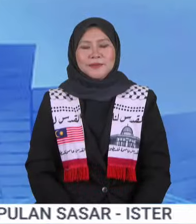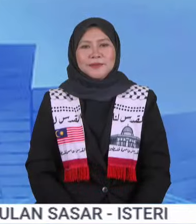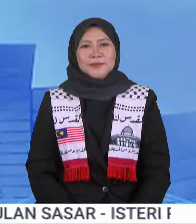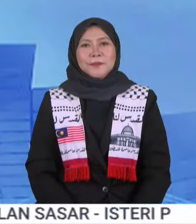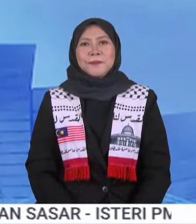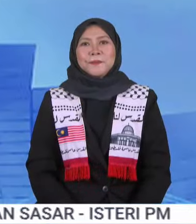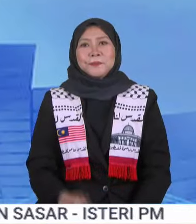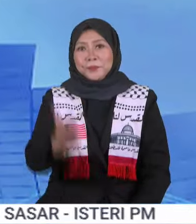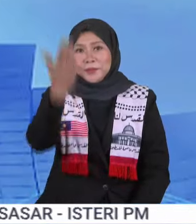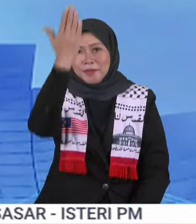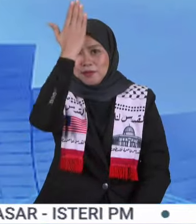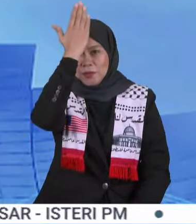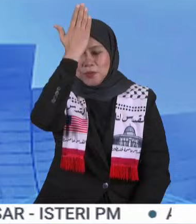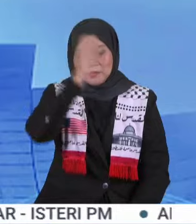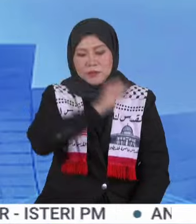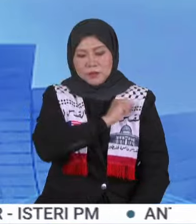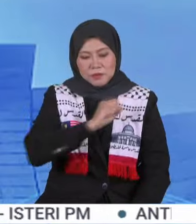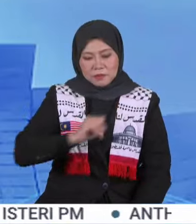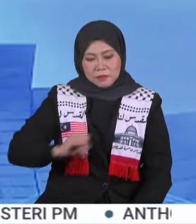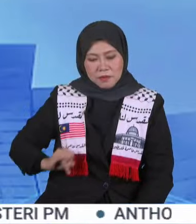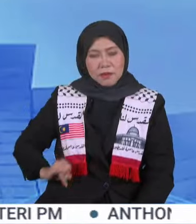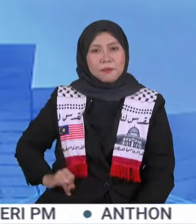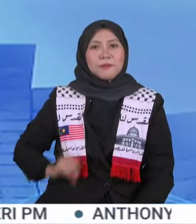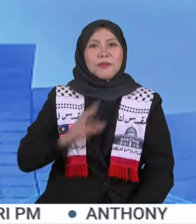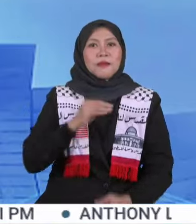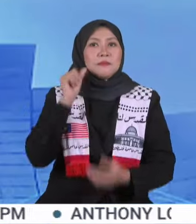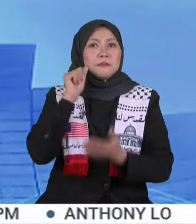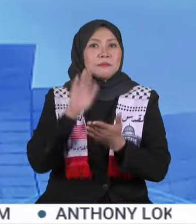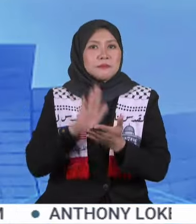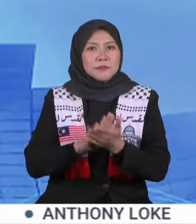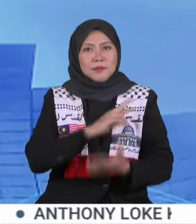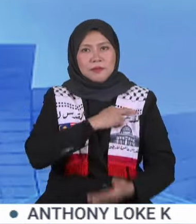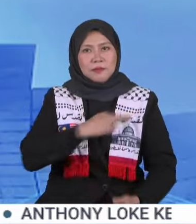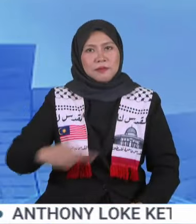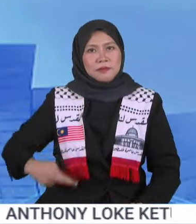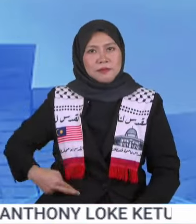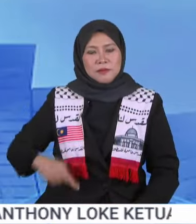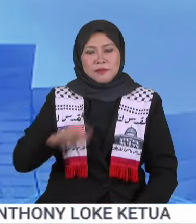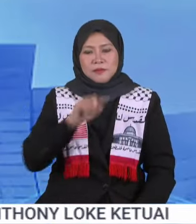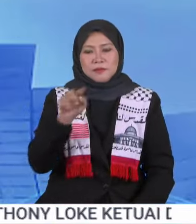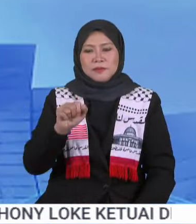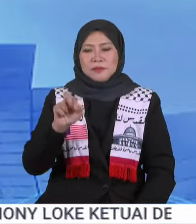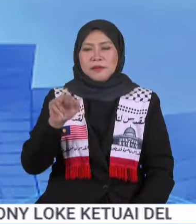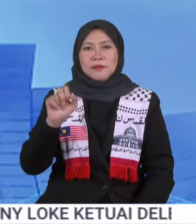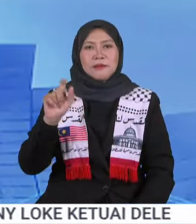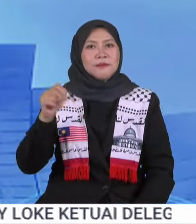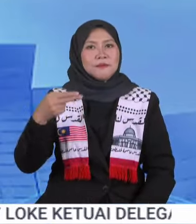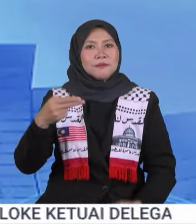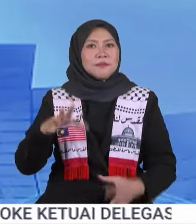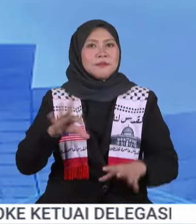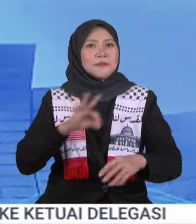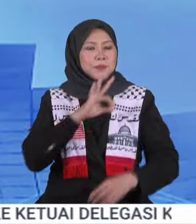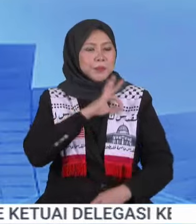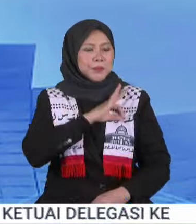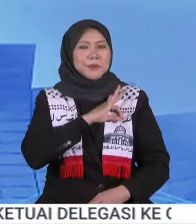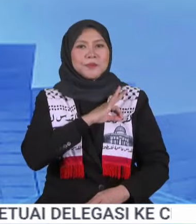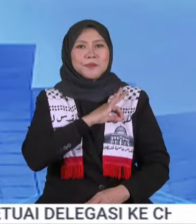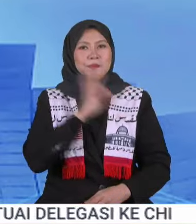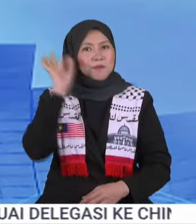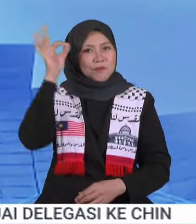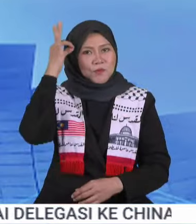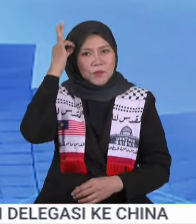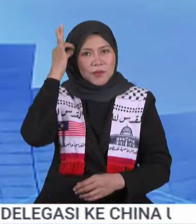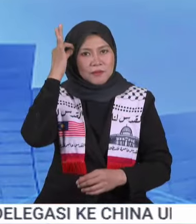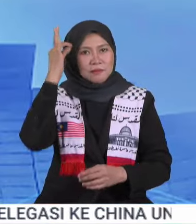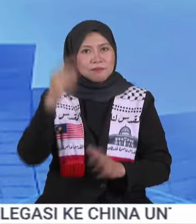Yang di-Pertuan Agong, Sultan Ibrahim dan Raja Permaisuri Agong, Raja Zarif Sofia berkenan menerima darjah kebesaran persekutuan